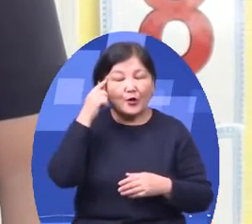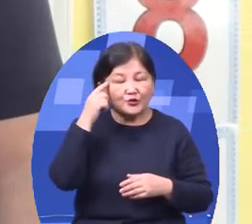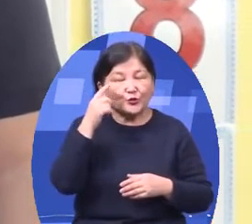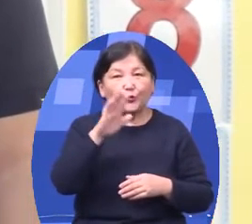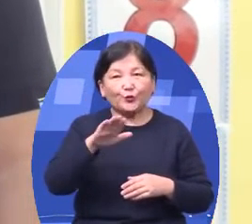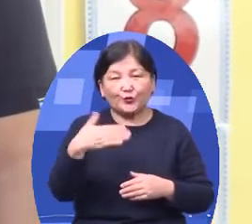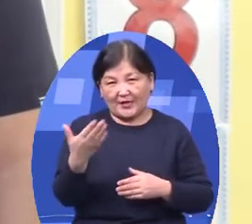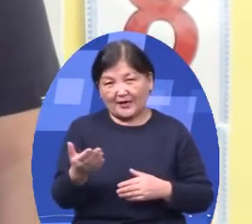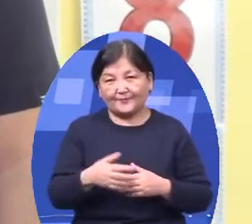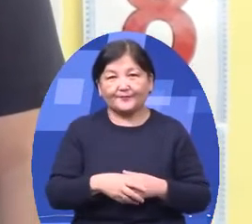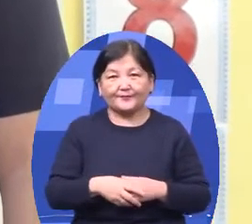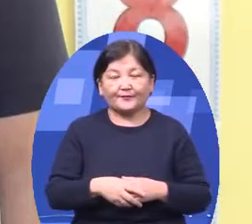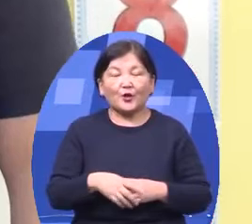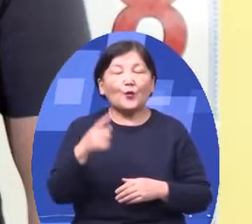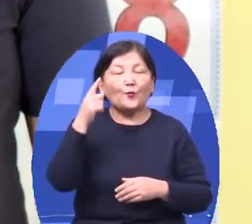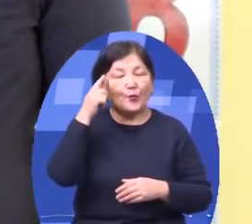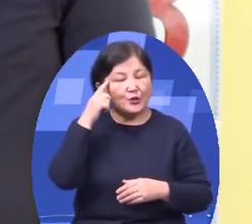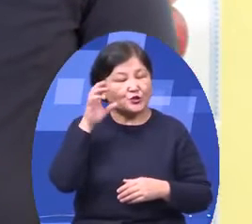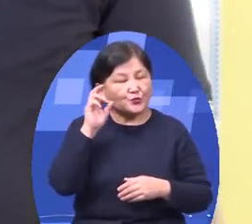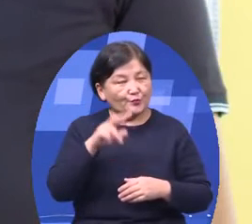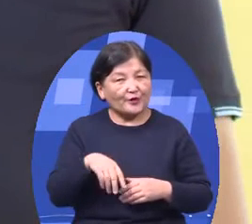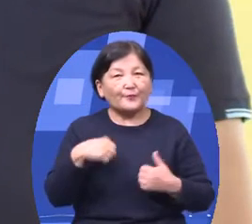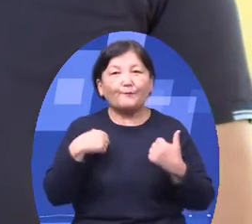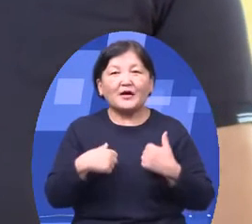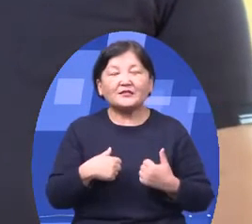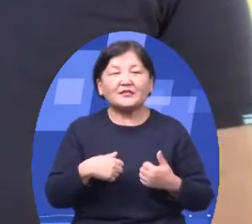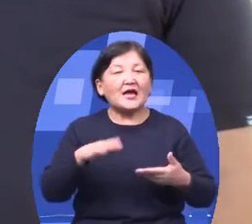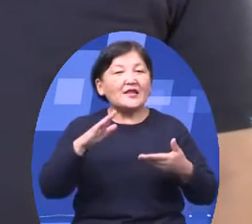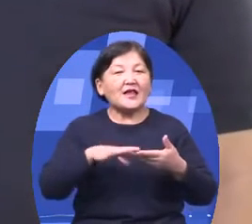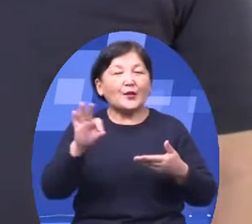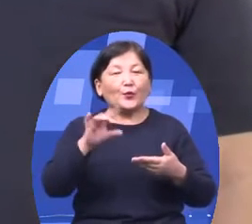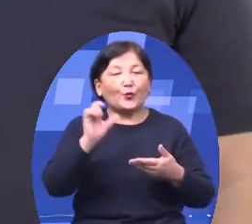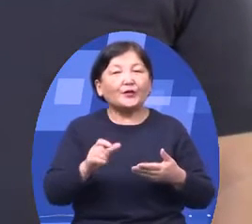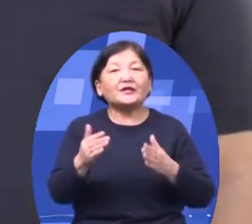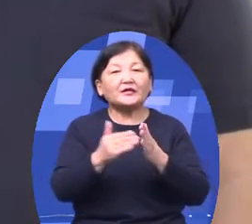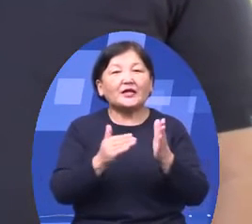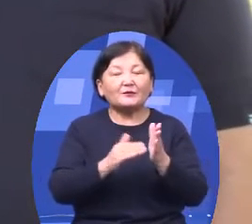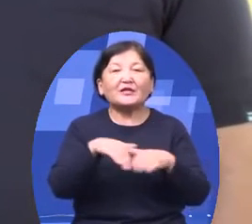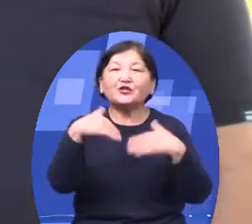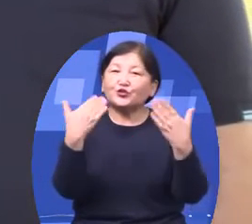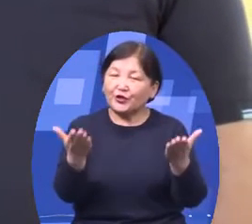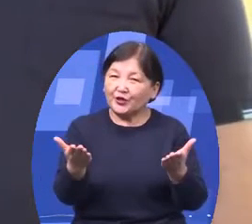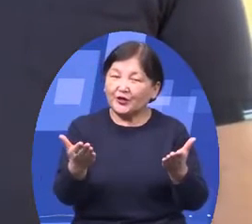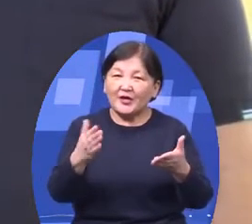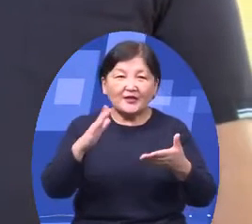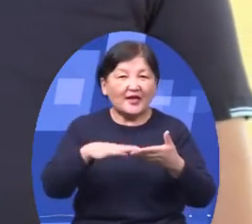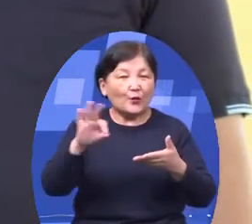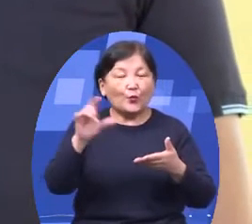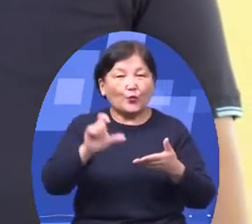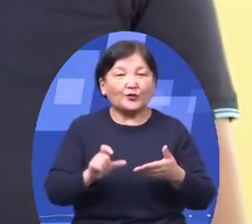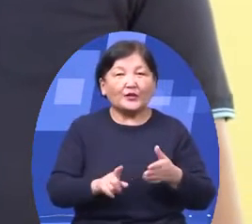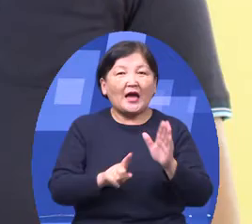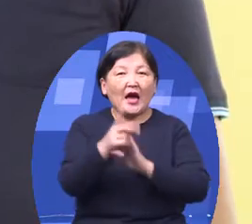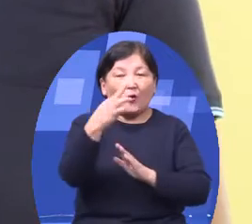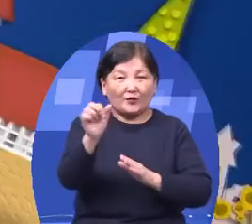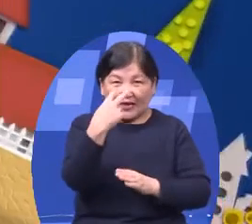Бодсон хүүхдүүдээ. Бодсон бол багш нь танихгүй хүн гэдгийг тайлбарлаж өгье. Танихгүй хүн гэдэг нь